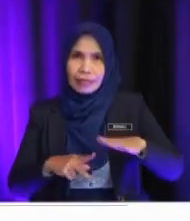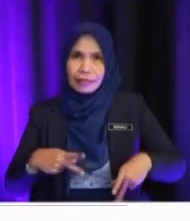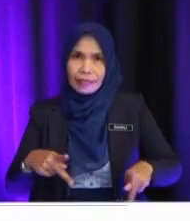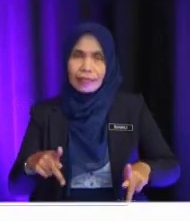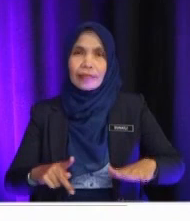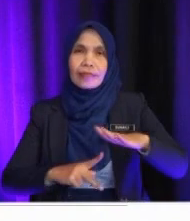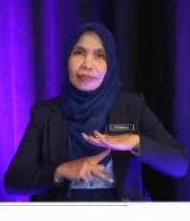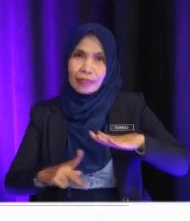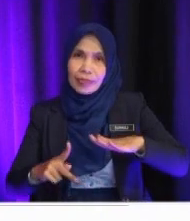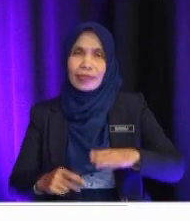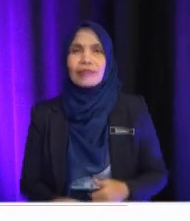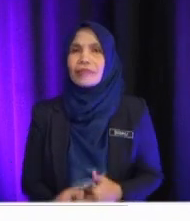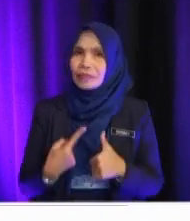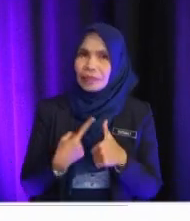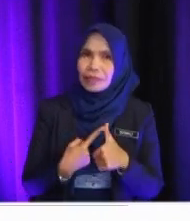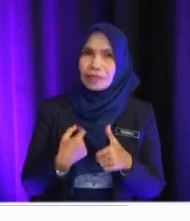yang pertama,